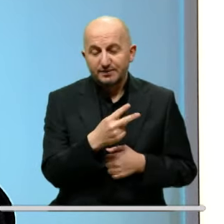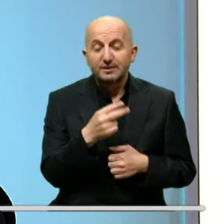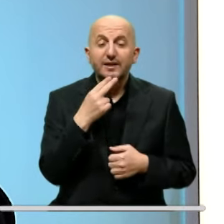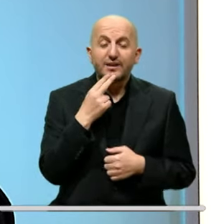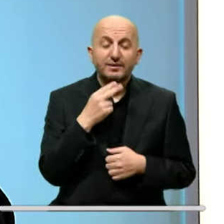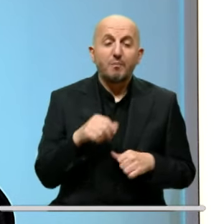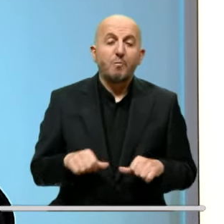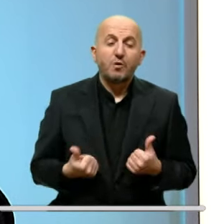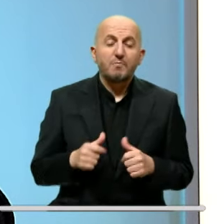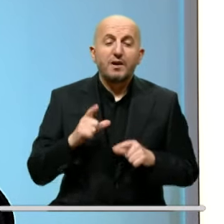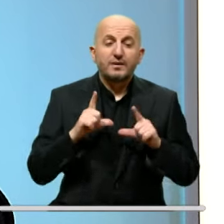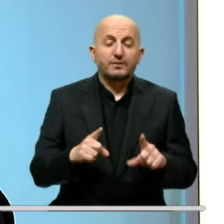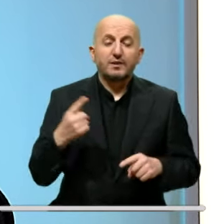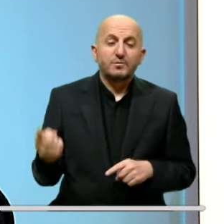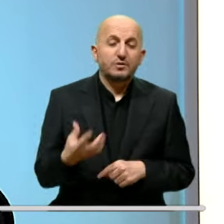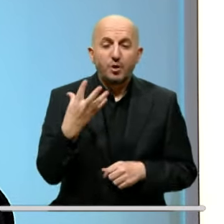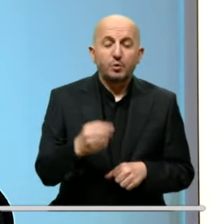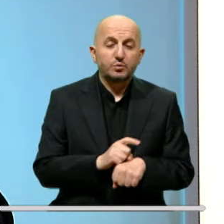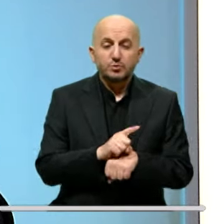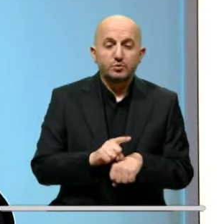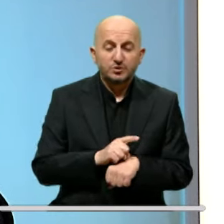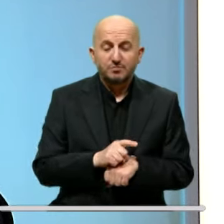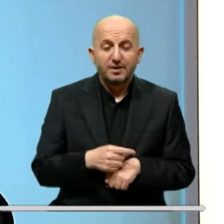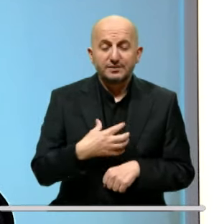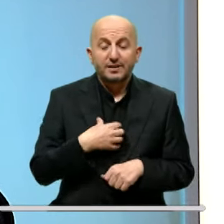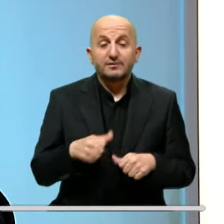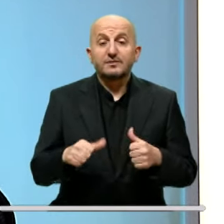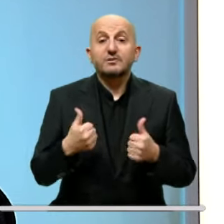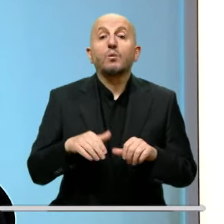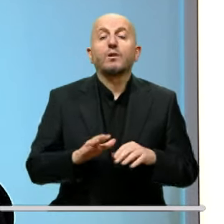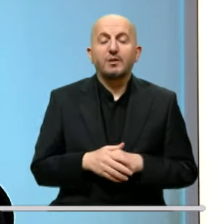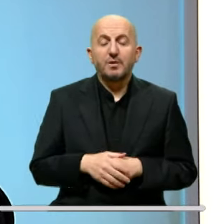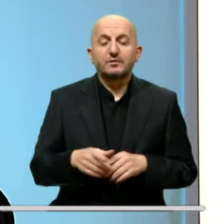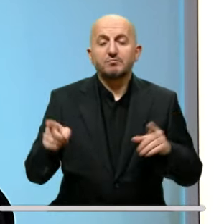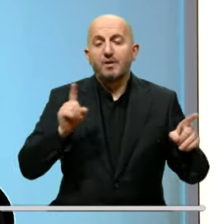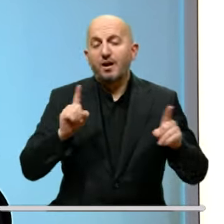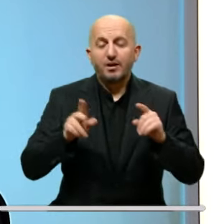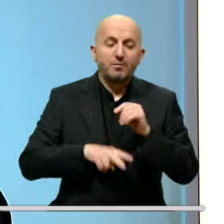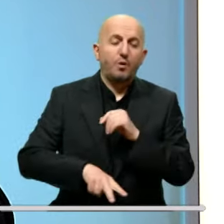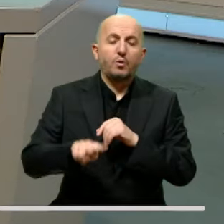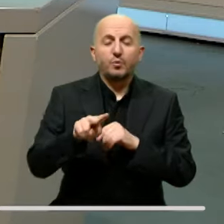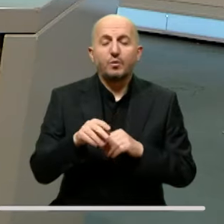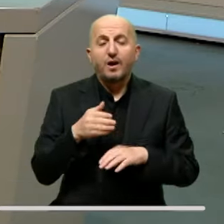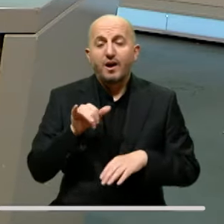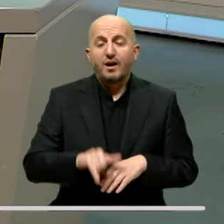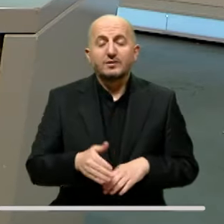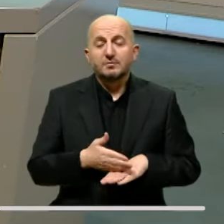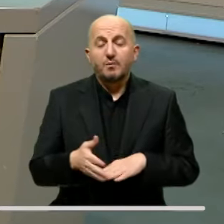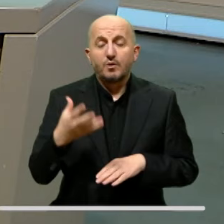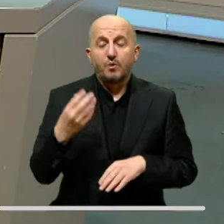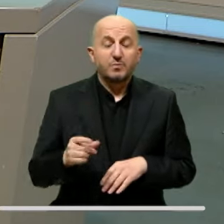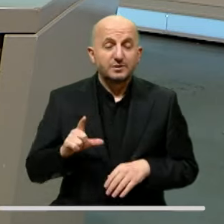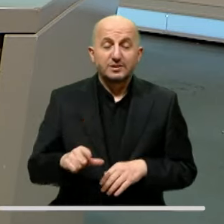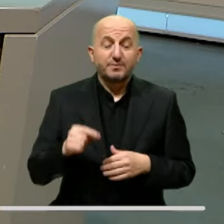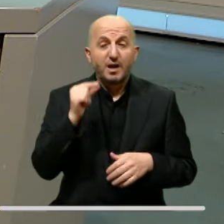Kadın boşanmayı gerektiren bir durum olduğu zaman bunu re'sen kendisi kullanamaz. Mahkeme aracılığıyla. O da haklı nedenler olması. Zaten erkek